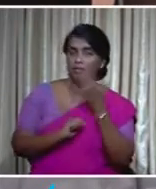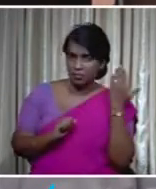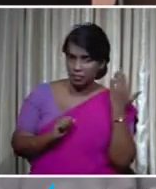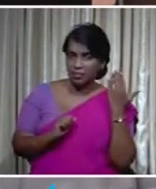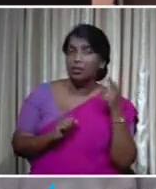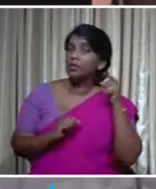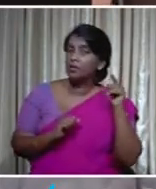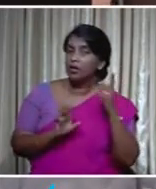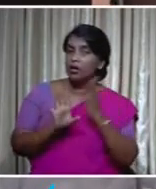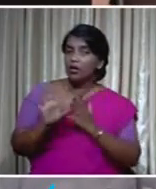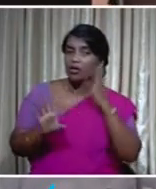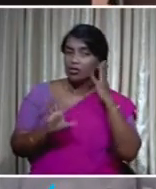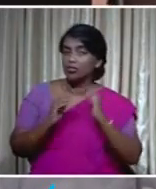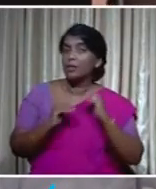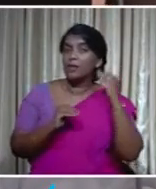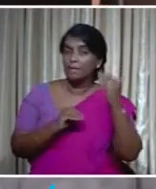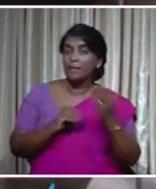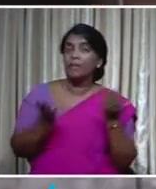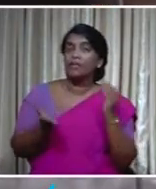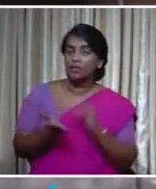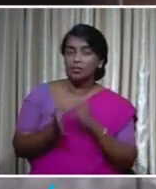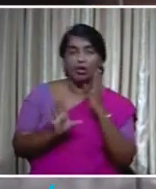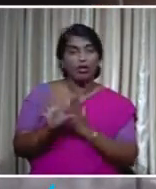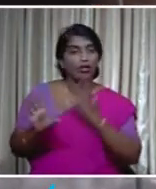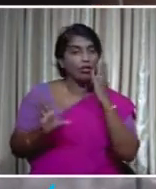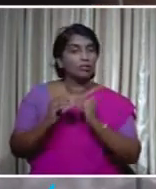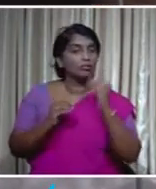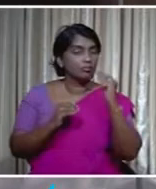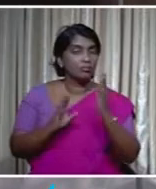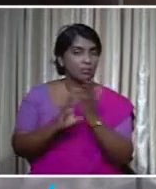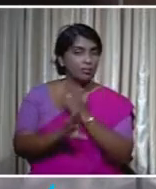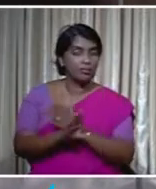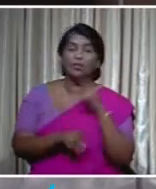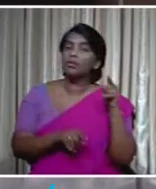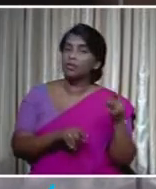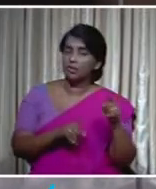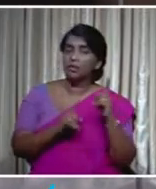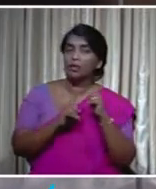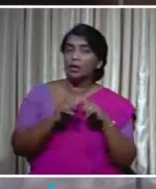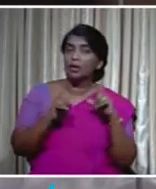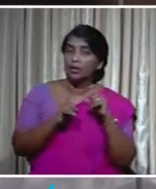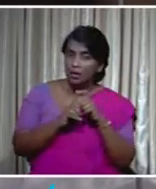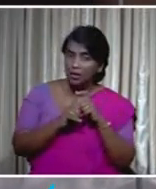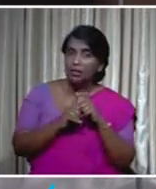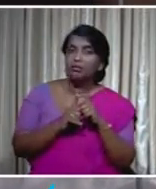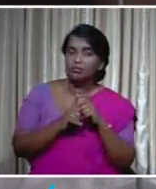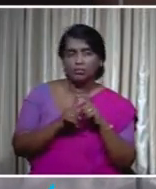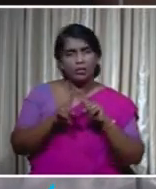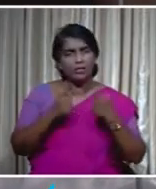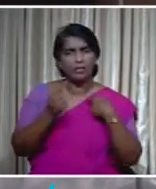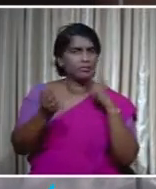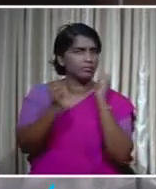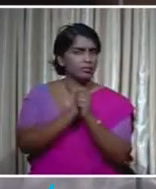5 ஆண்டுகளுக்கு பிறகு அடுத்த ஒரு 5 ஆண்டுக்குள் போவதற்குள் அவருக்கு ஒரு அவருக்கான கல்வியில் ஒரு வாண்மை விருத்தி வேணும். அந்த வாண்மை விருத்தி இருந்தால் தான்